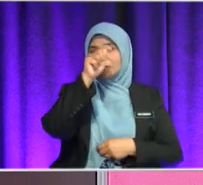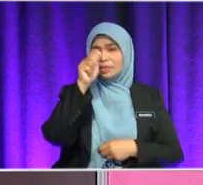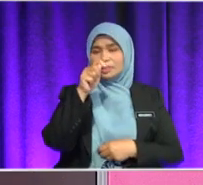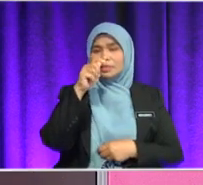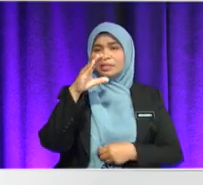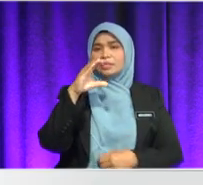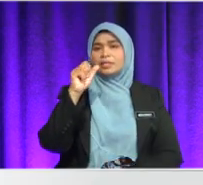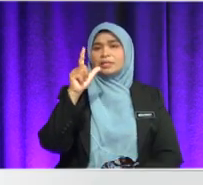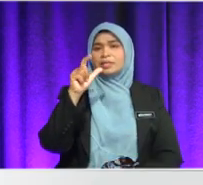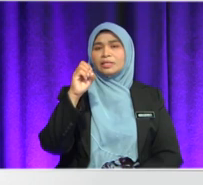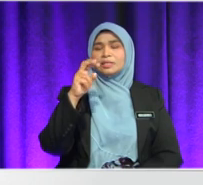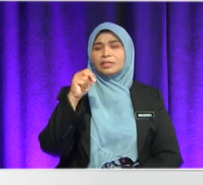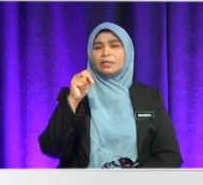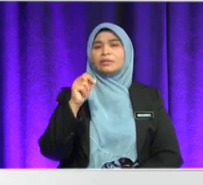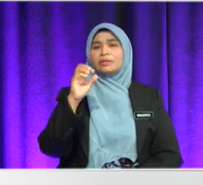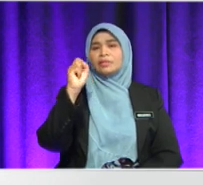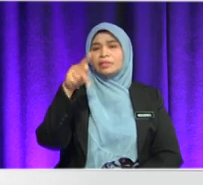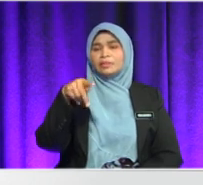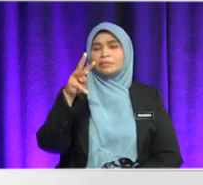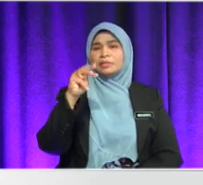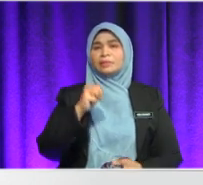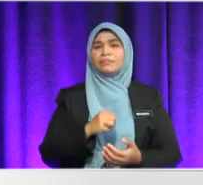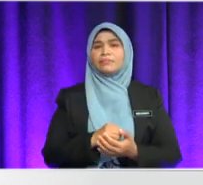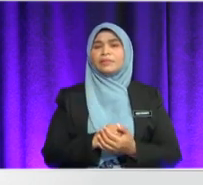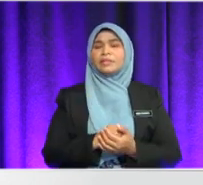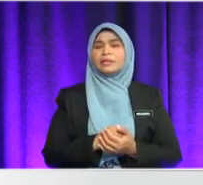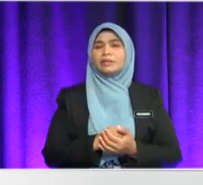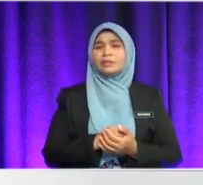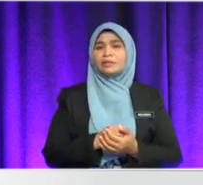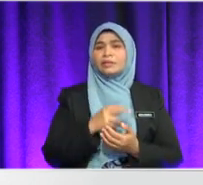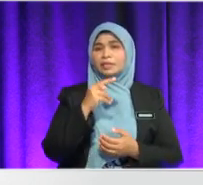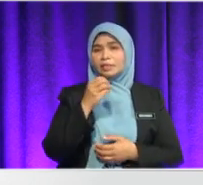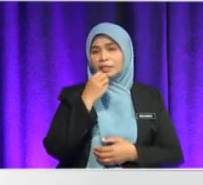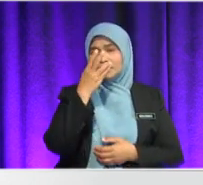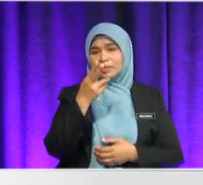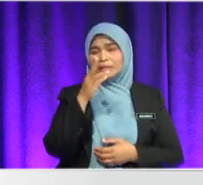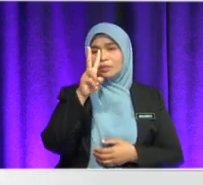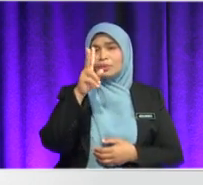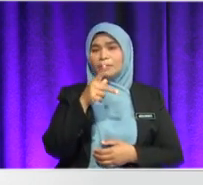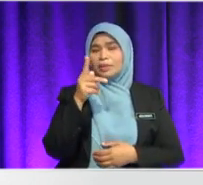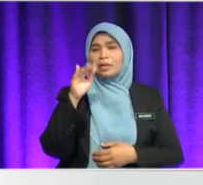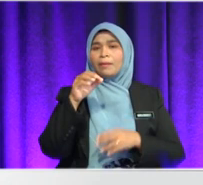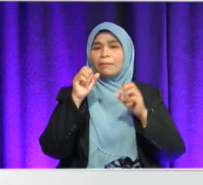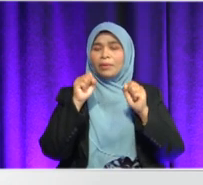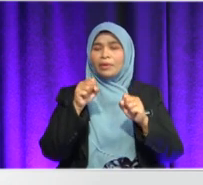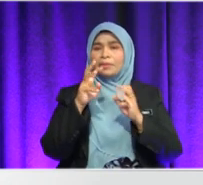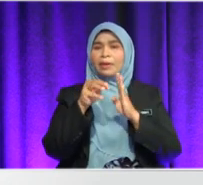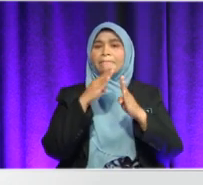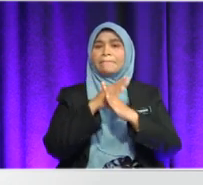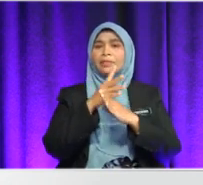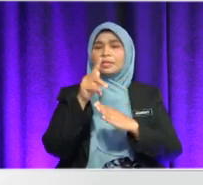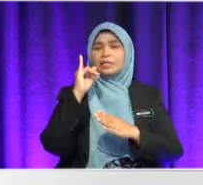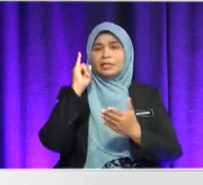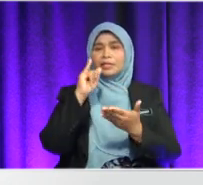calon-calon kita ini bakal calon-calon SPM kita ini perkara yang boleh membatalkan iman